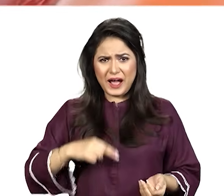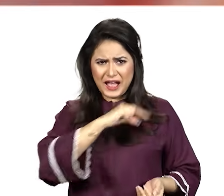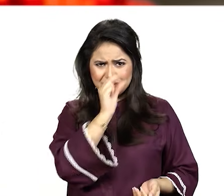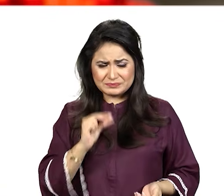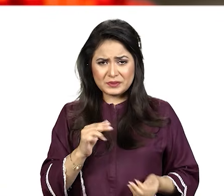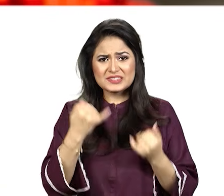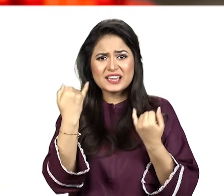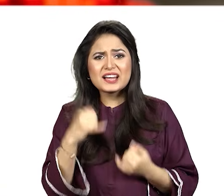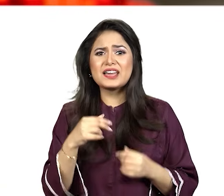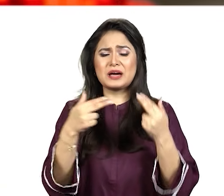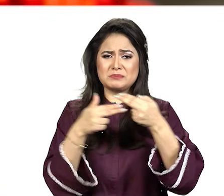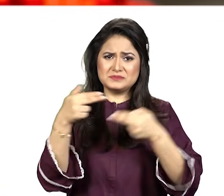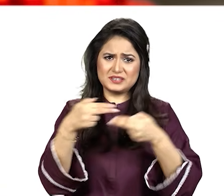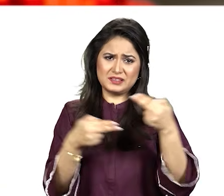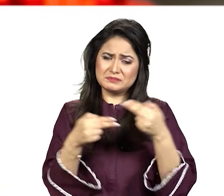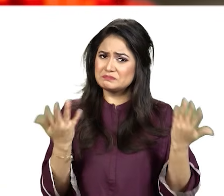ہیں۔